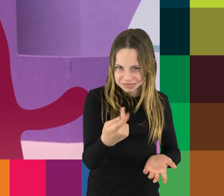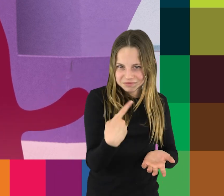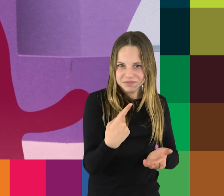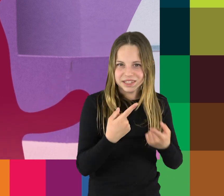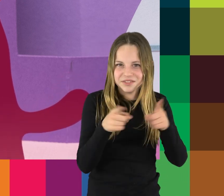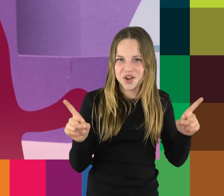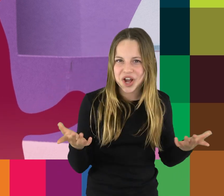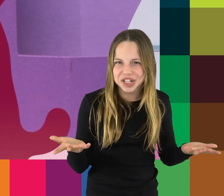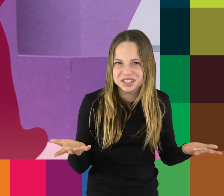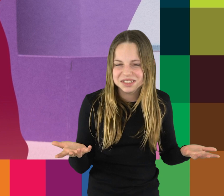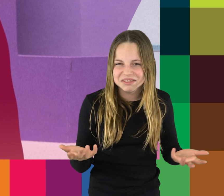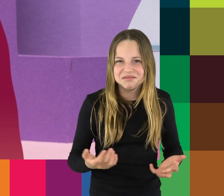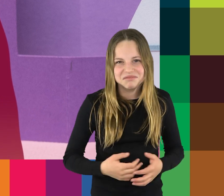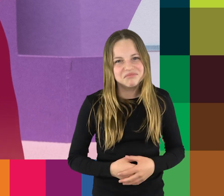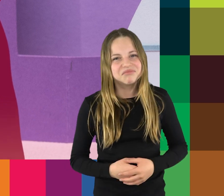différents?